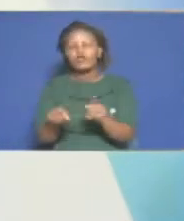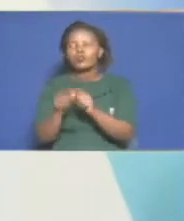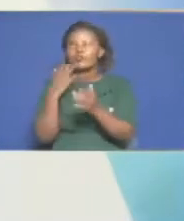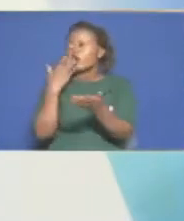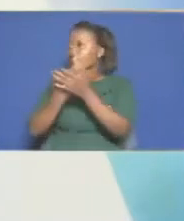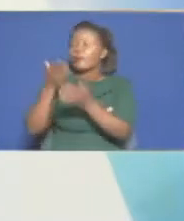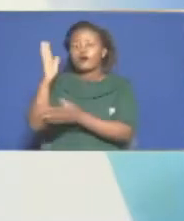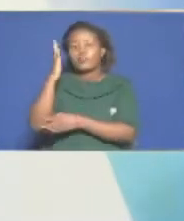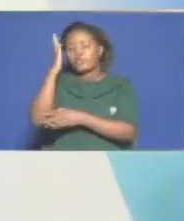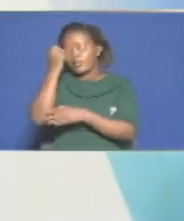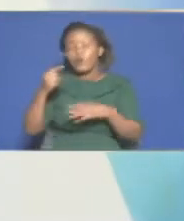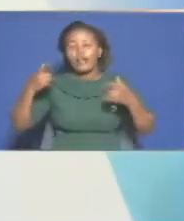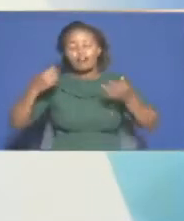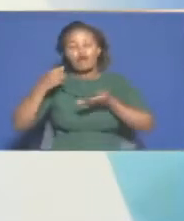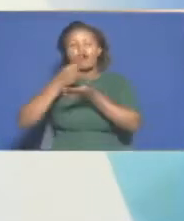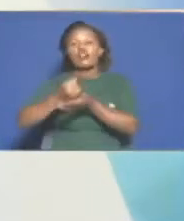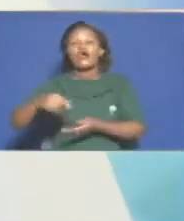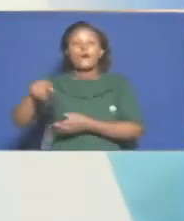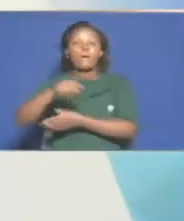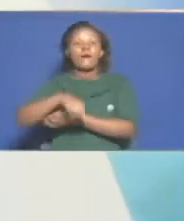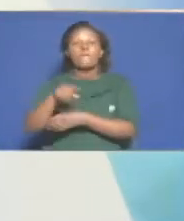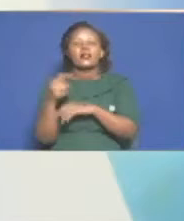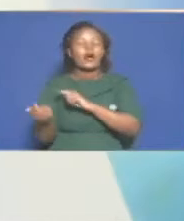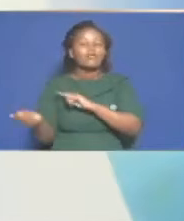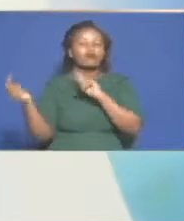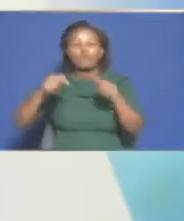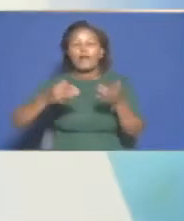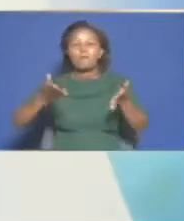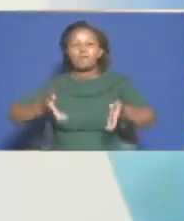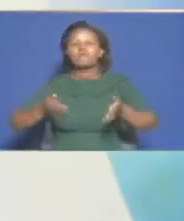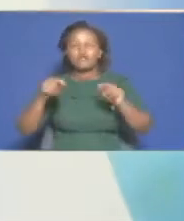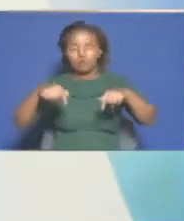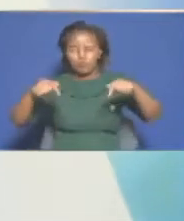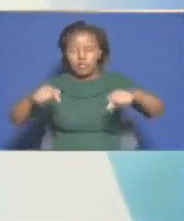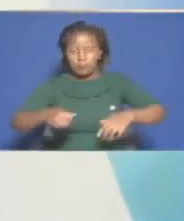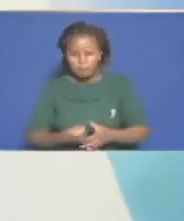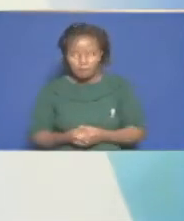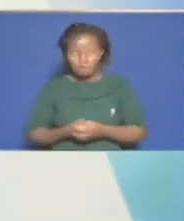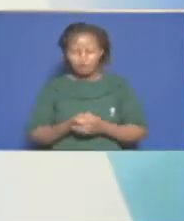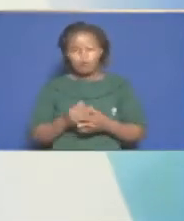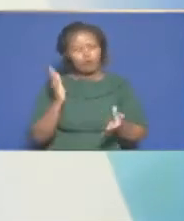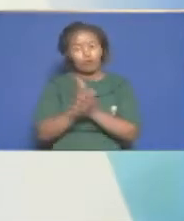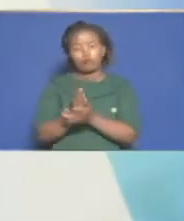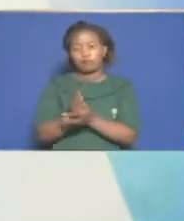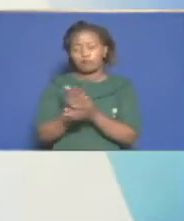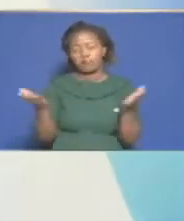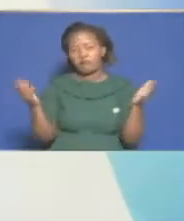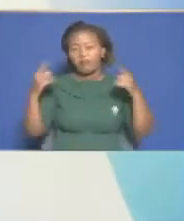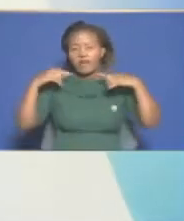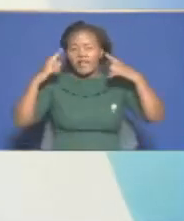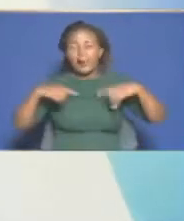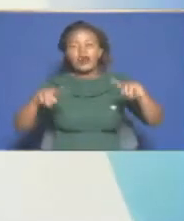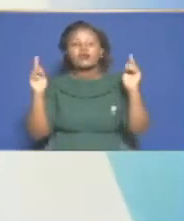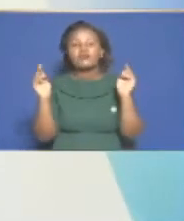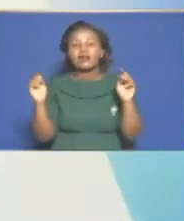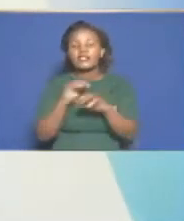ajili ya fursa ya kuwa pamoja na watazamaji wetu kwa siku ya leo. Na tangazo ambalo liliwekwa jana